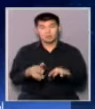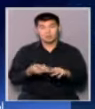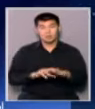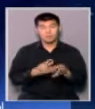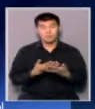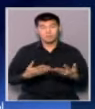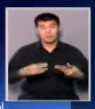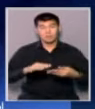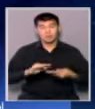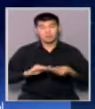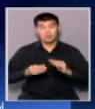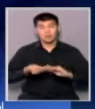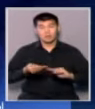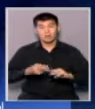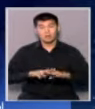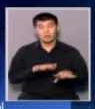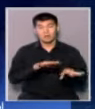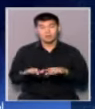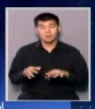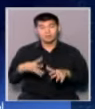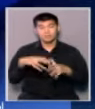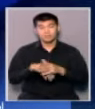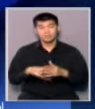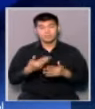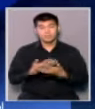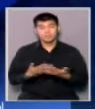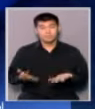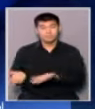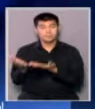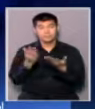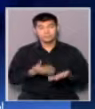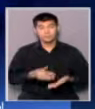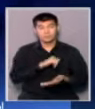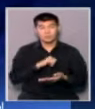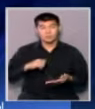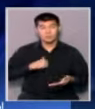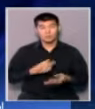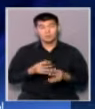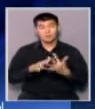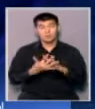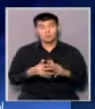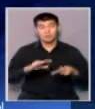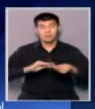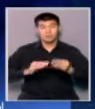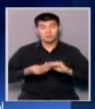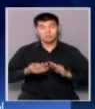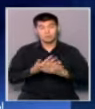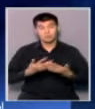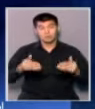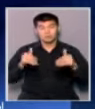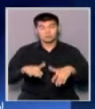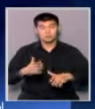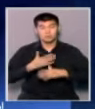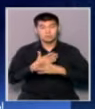Бұндағы мәселе халықты билікке араластыру, билікке тарту, өз ауылының проблемаларын өздері шешуге